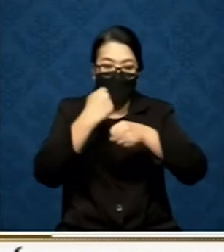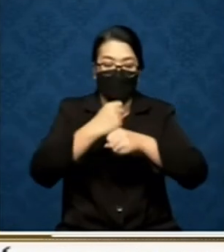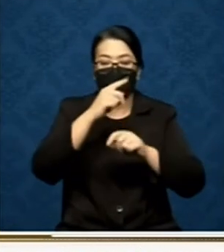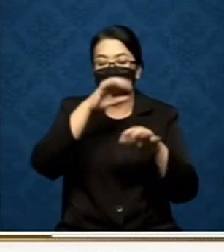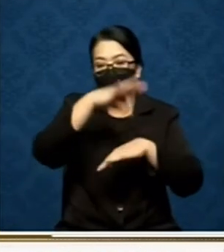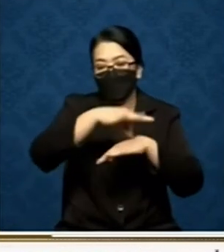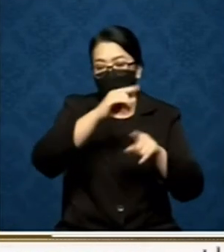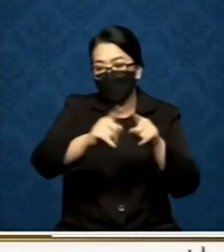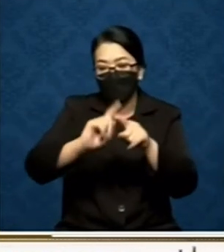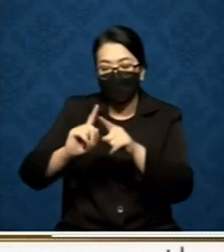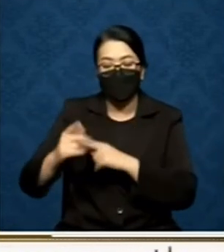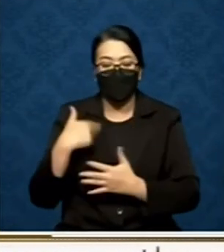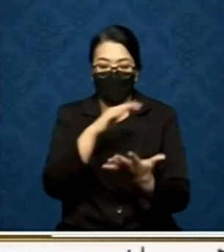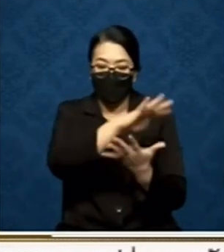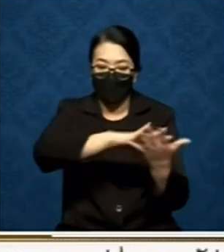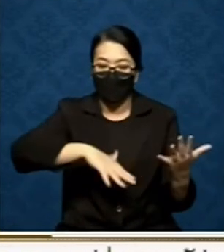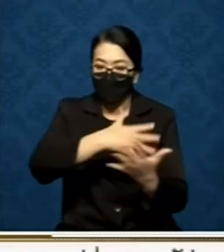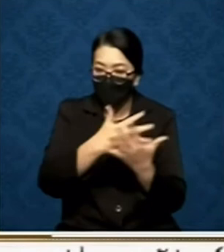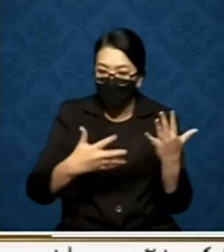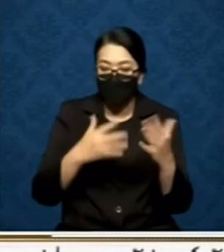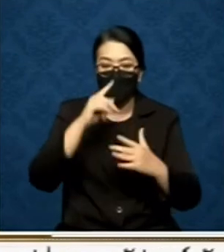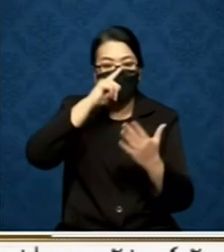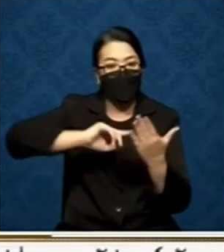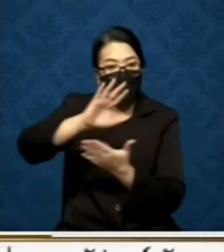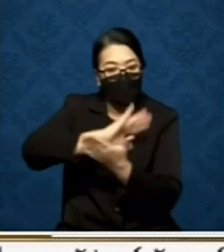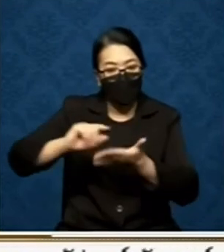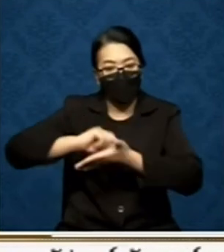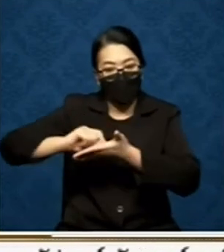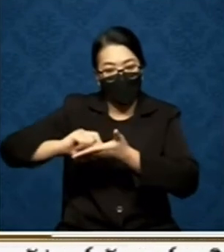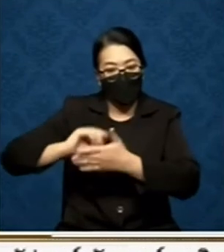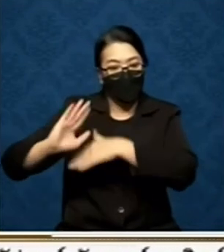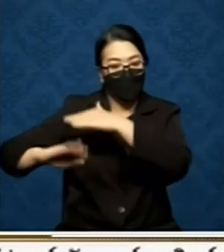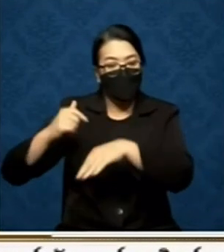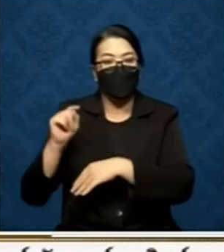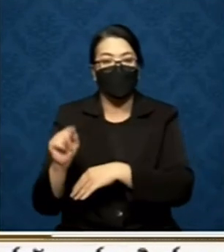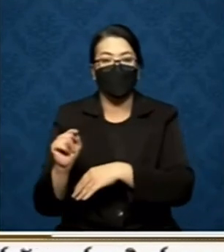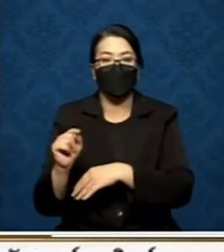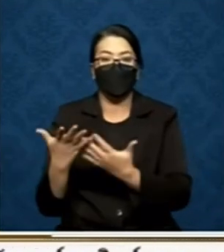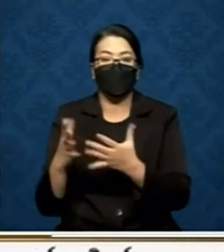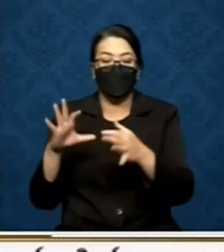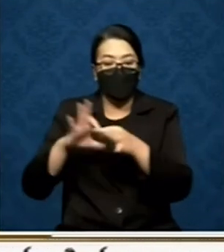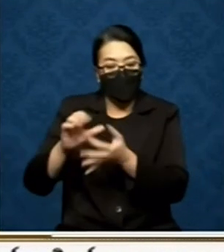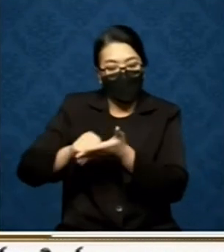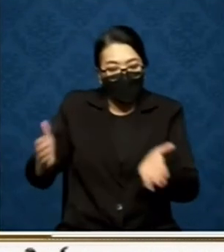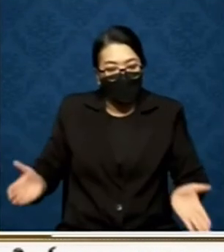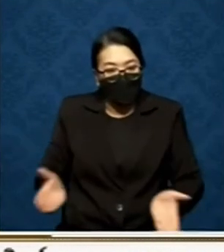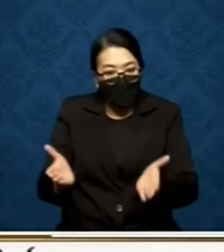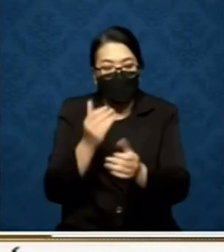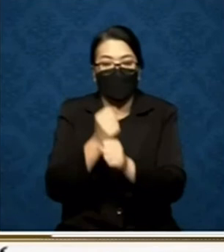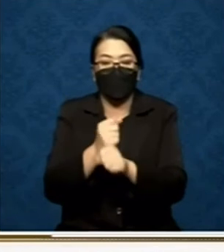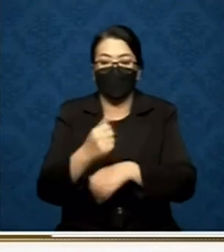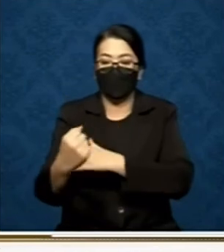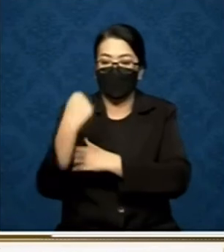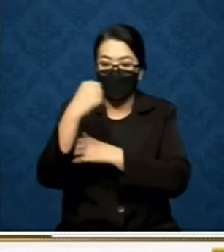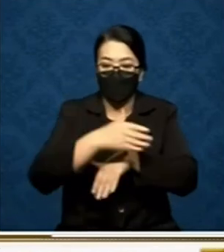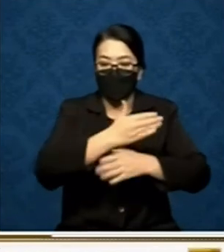ตลอดเวลาแม้แต่แผนปฏิรูปประเทศเองก็ยังเขียนแผนปฏิรูปไว้ในการที่จะให้มีการผลักดันให้มีการกระจาย